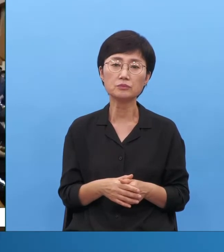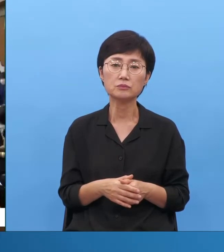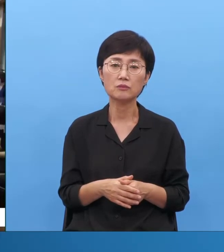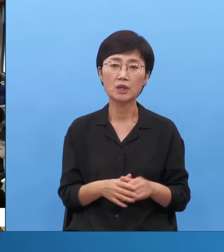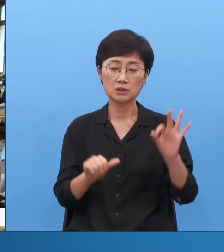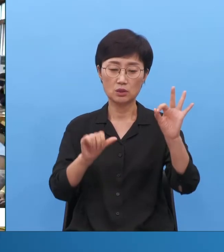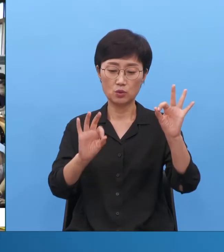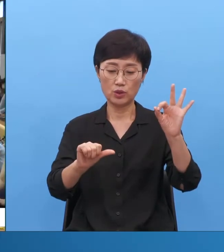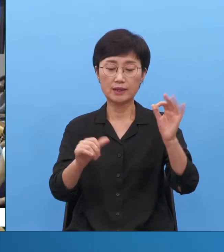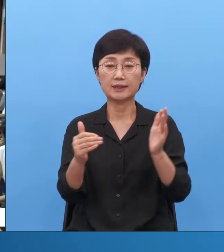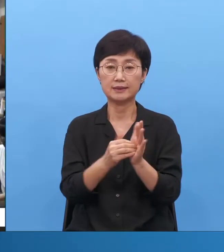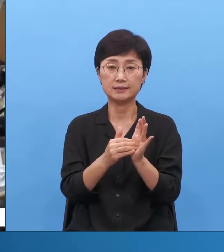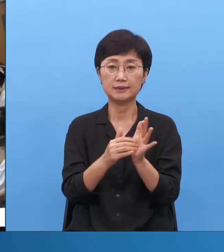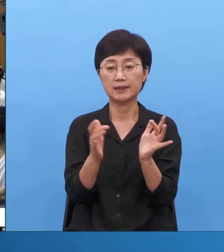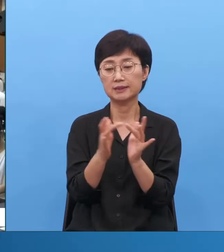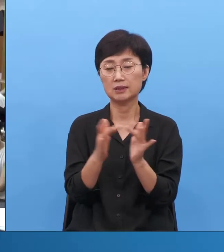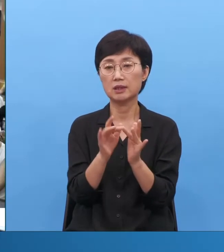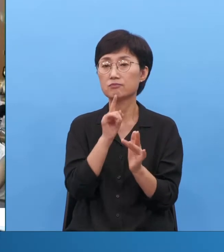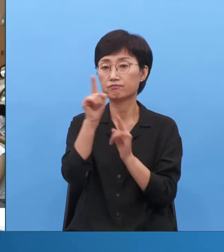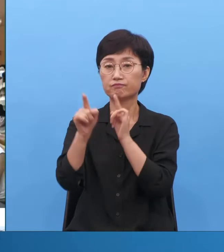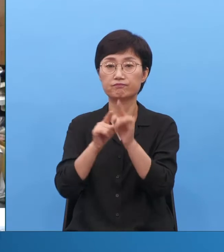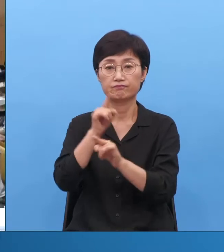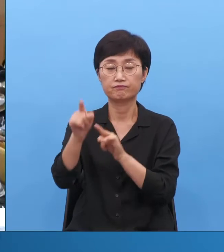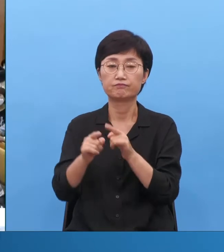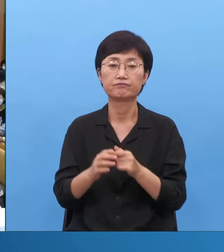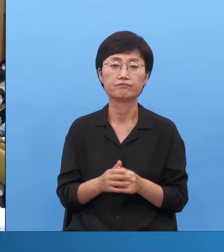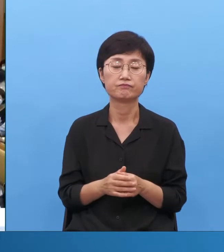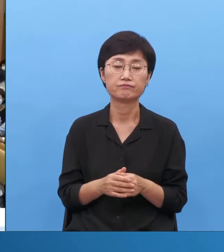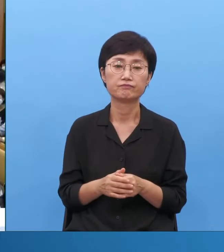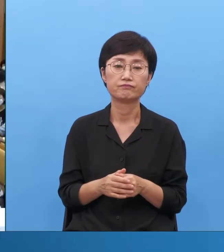10월 5일까지 위아.kr에서 등록받습니다.